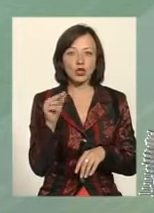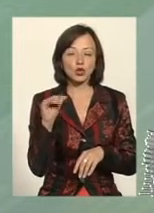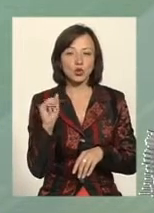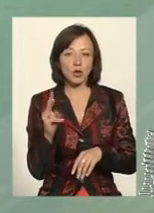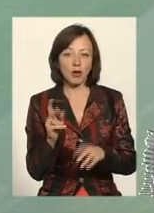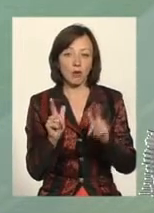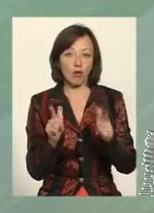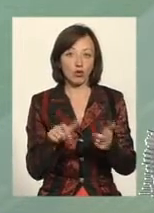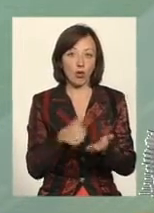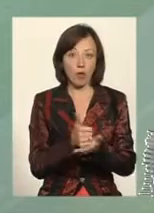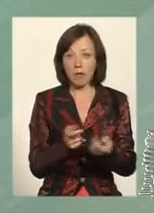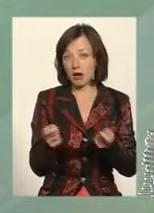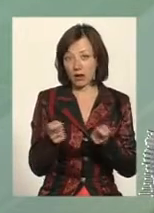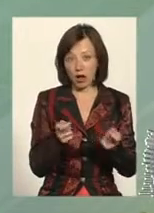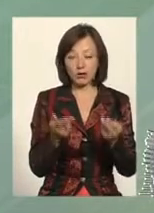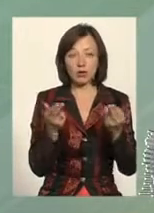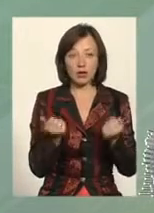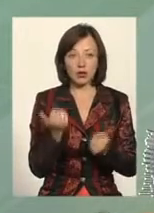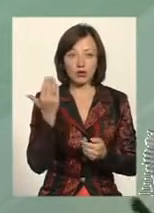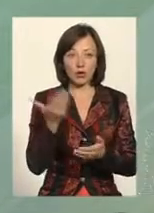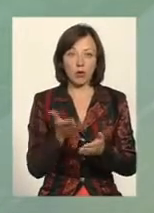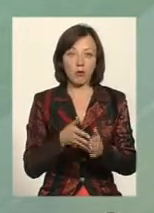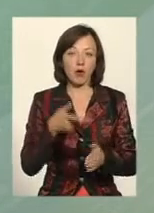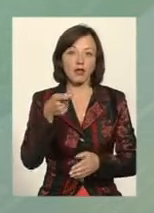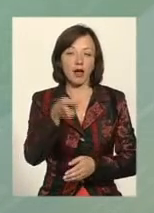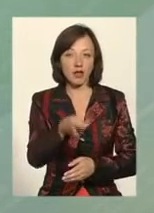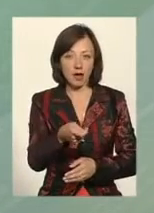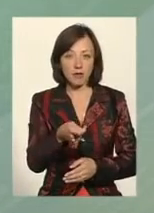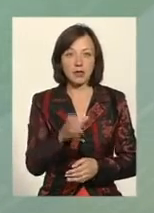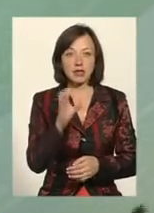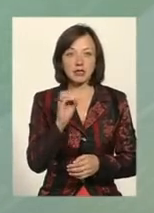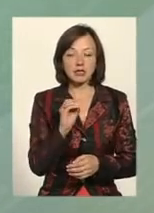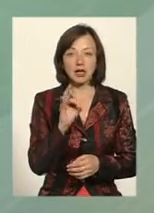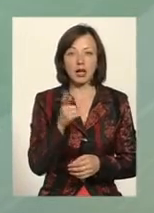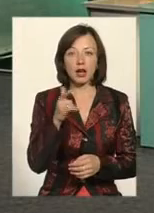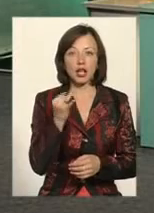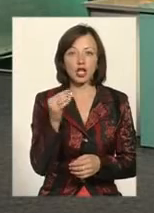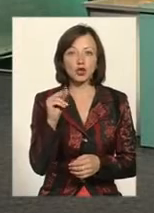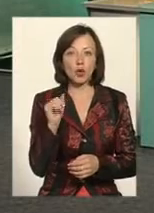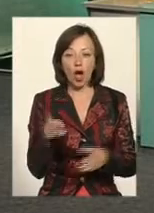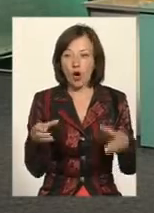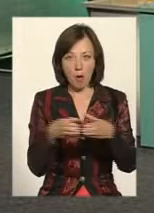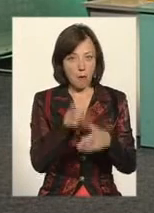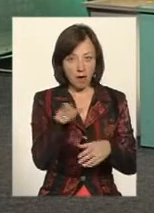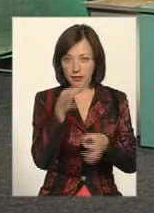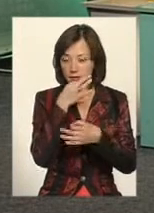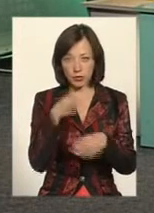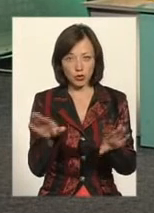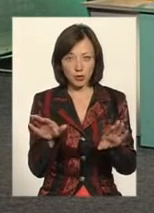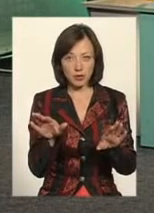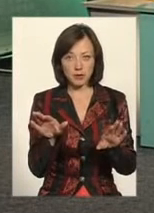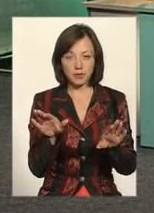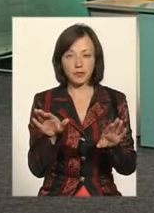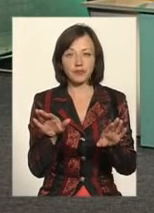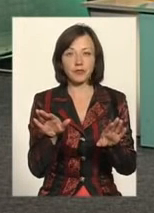і погодження губернатора отримав. Так, ну це звичайно, з його подання. Так. З подання Сергійчук Володимир Миколайович. Громаді він не подобається? Чому? Ну,